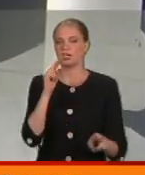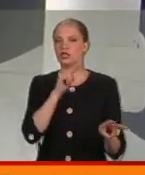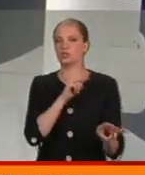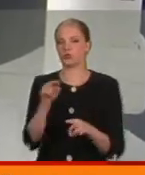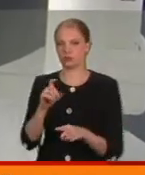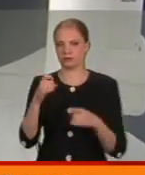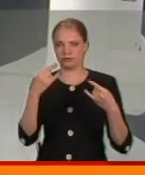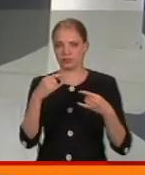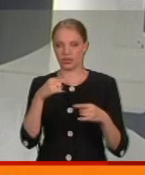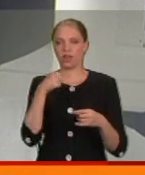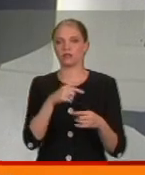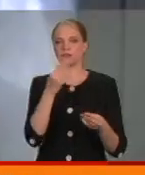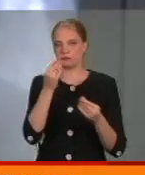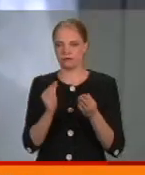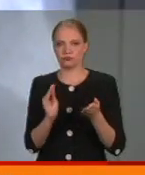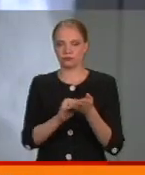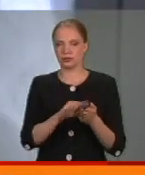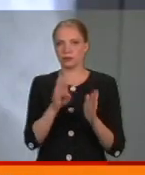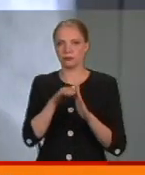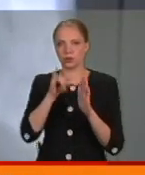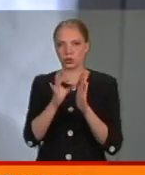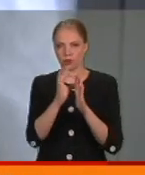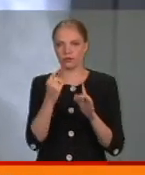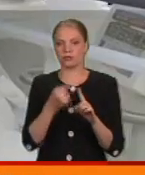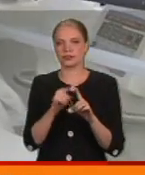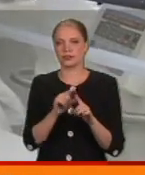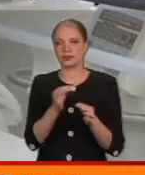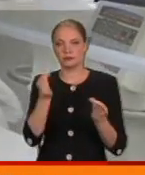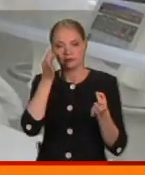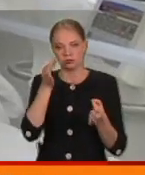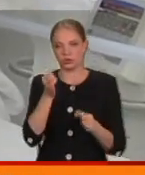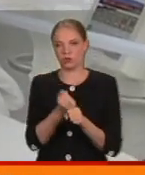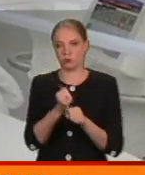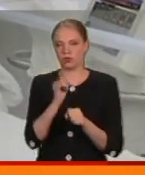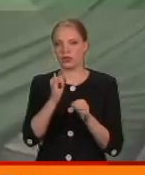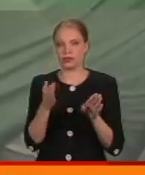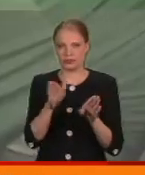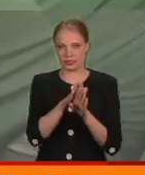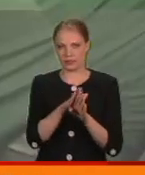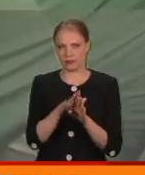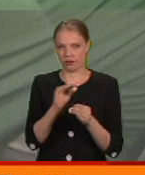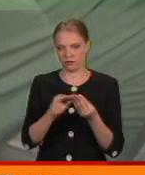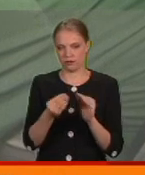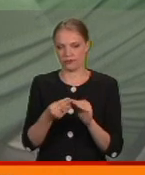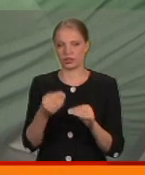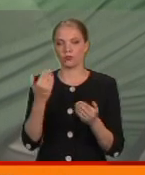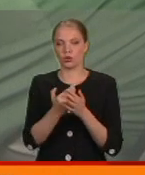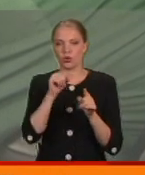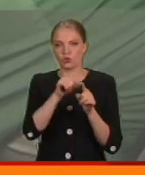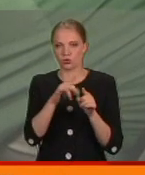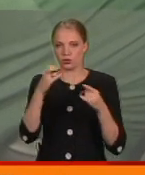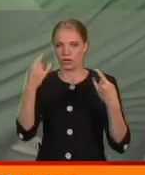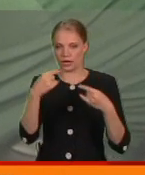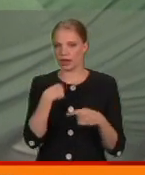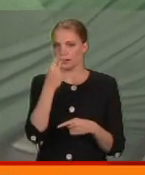Спостерігають з екрану, імплант підлаштовують під отвір. Це ювелірна робота та закривають дефект. Ось тут, на